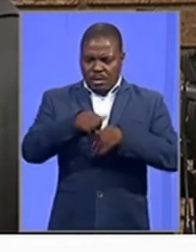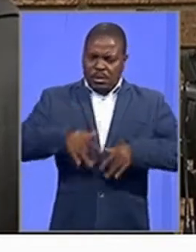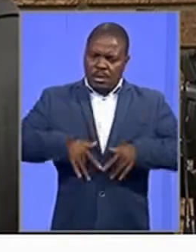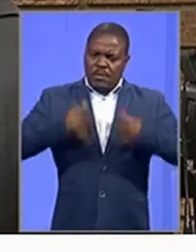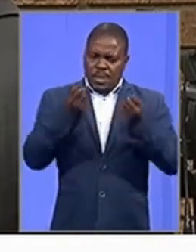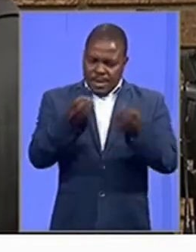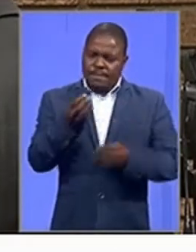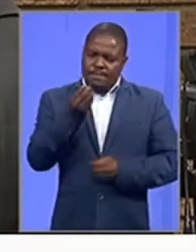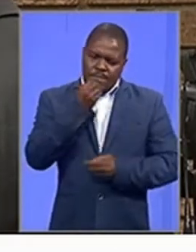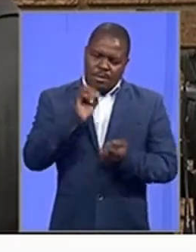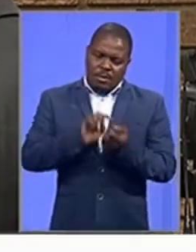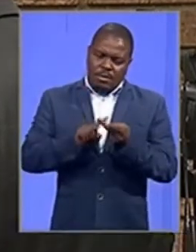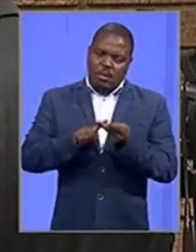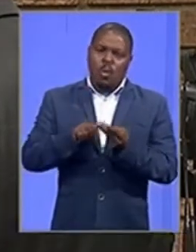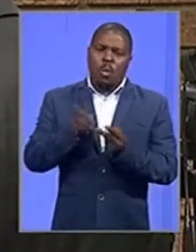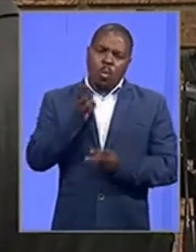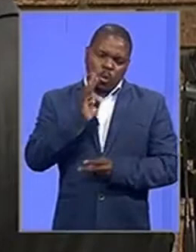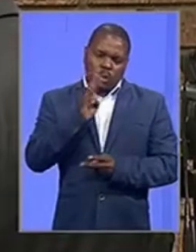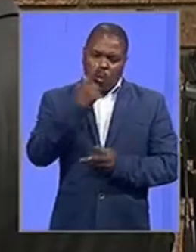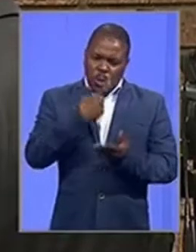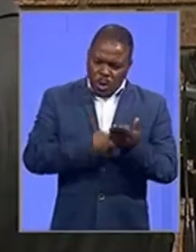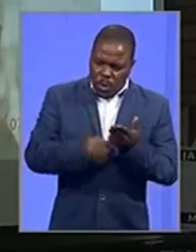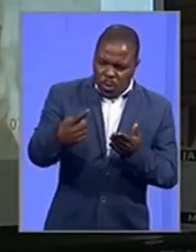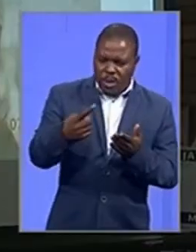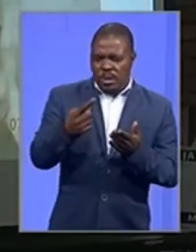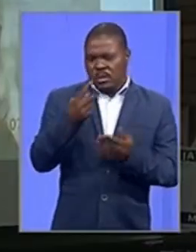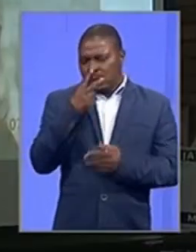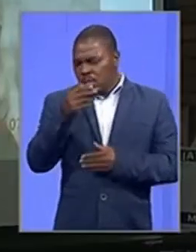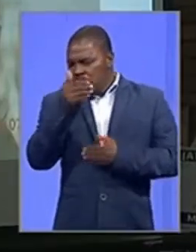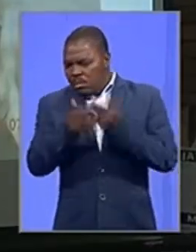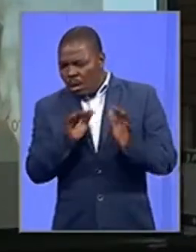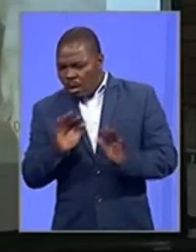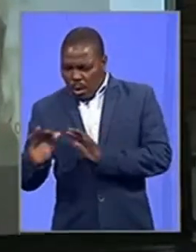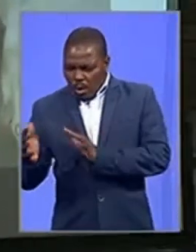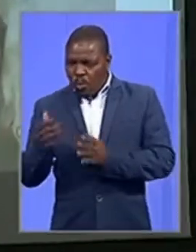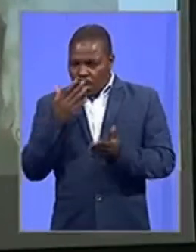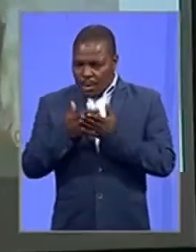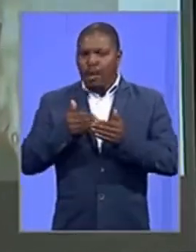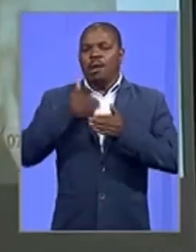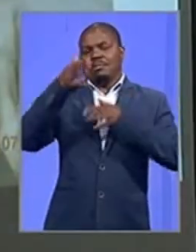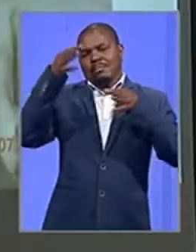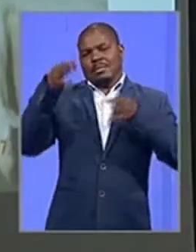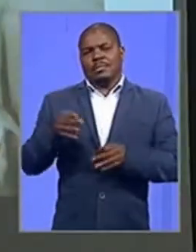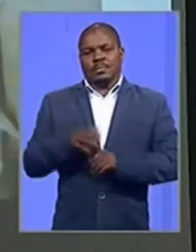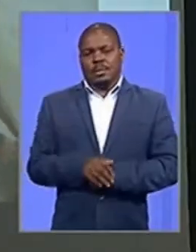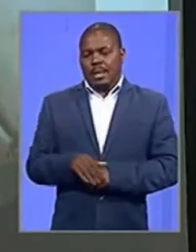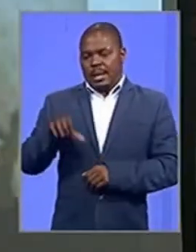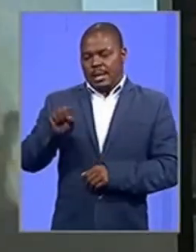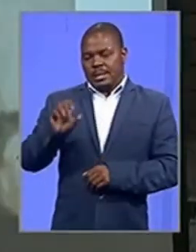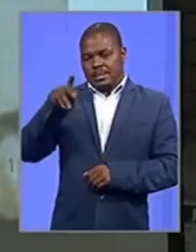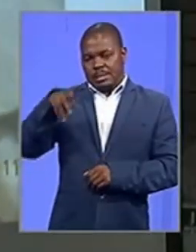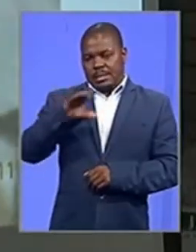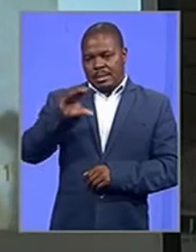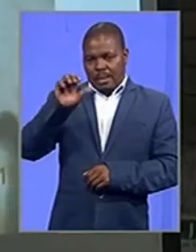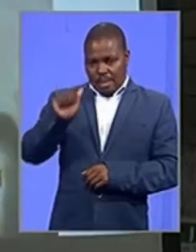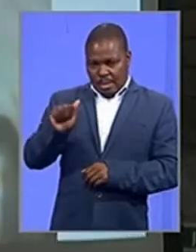water for a week or two and see how it goes with them, and thereafter you make a decision. The SPCA,